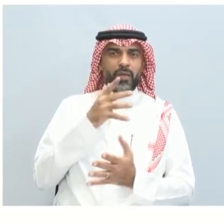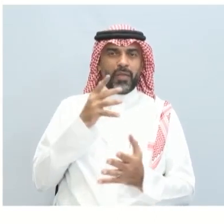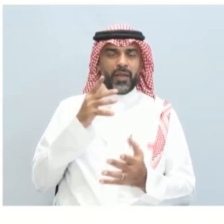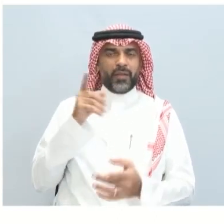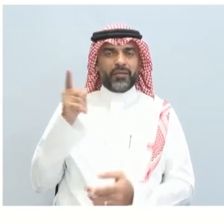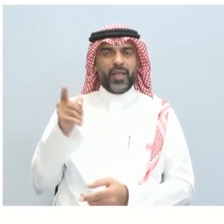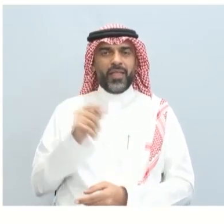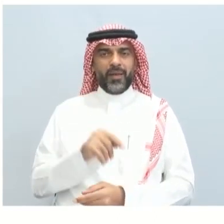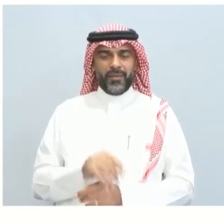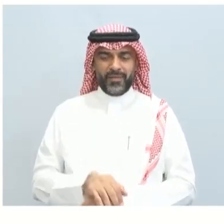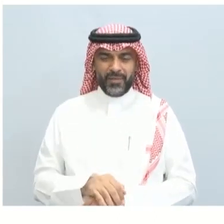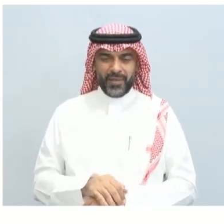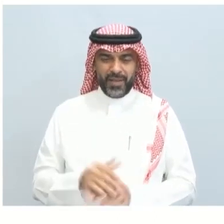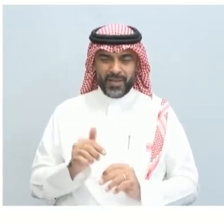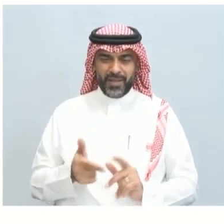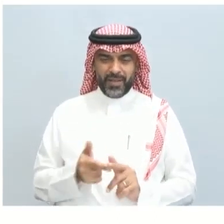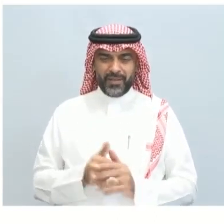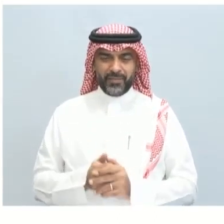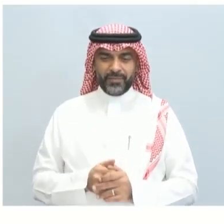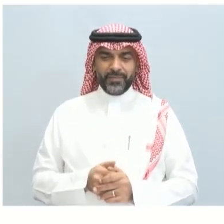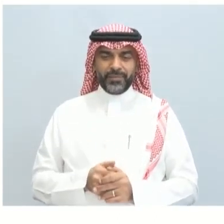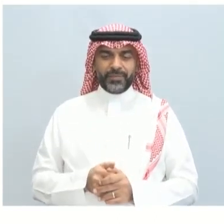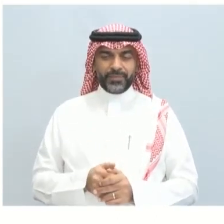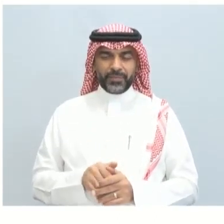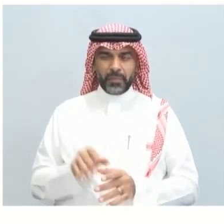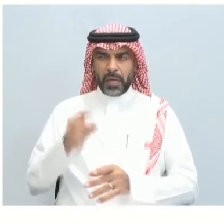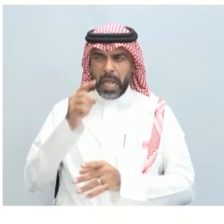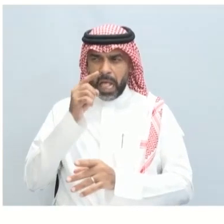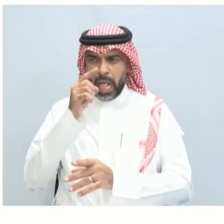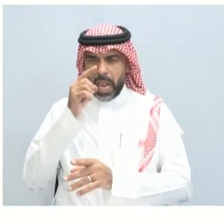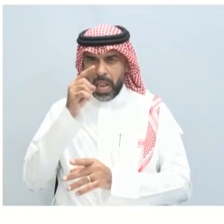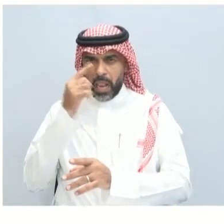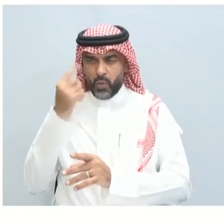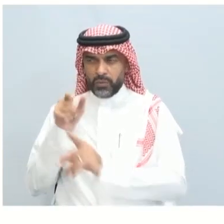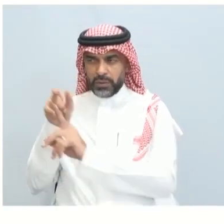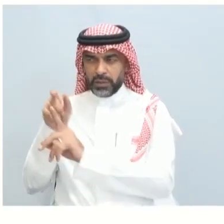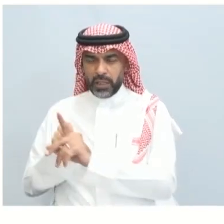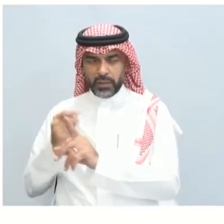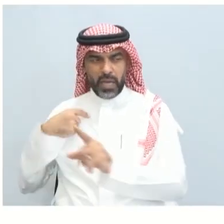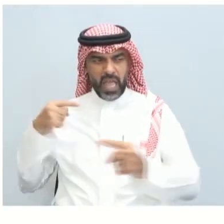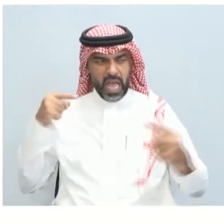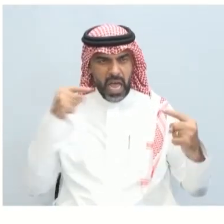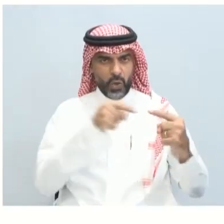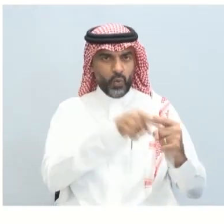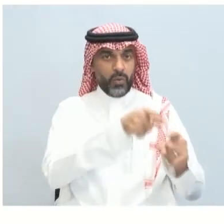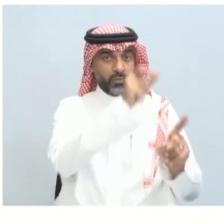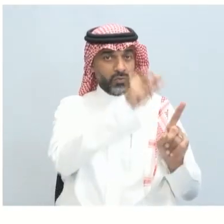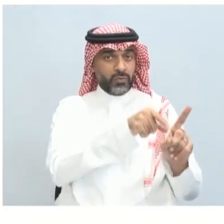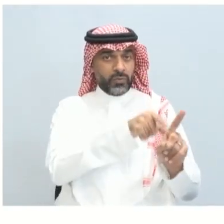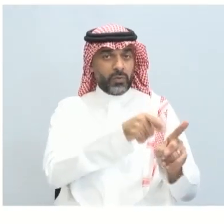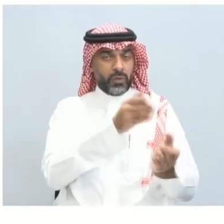الامر الاخر ان من عاد اولياء الله عز وجل فقد توعده الله عز